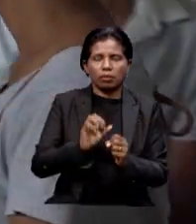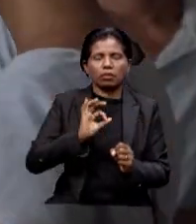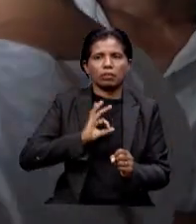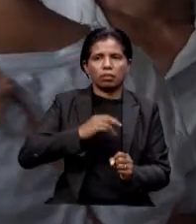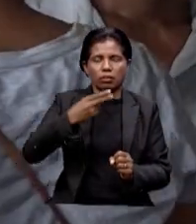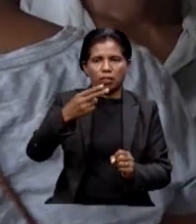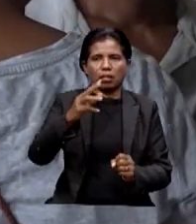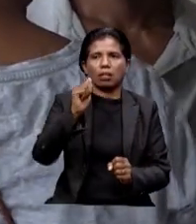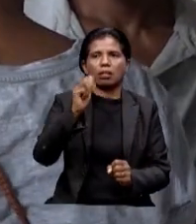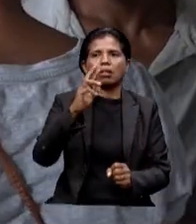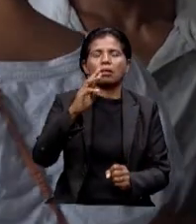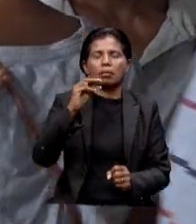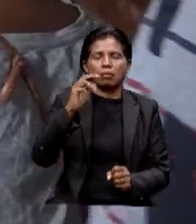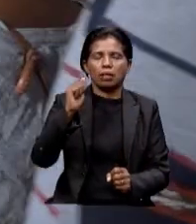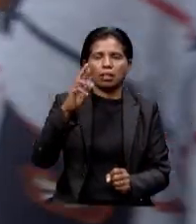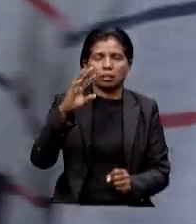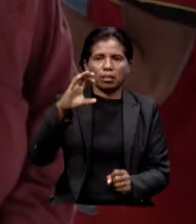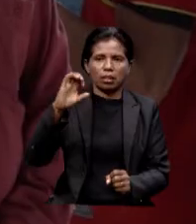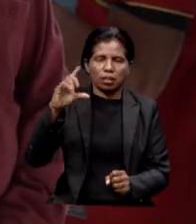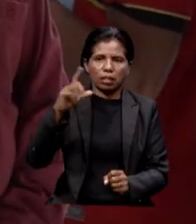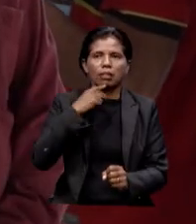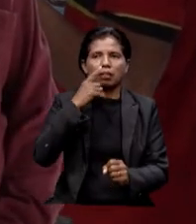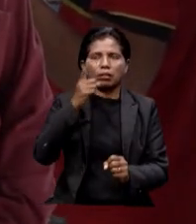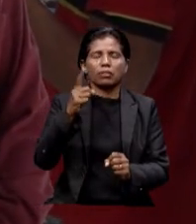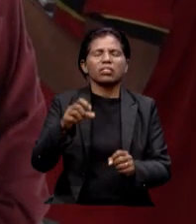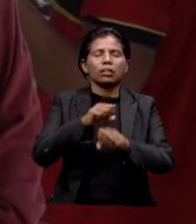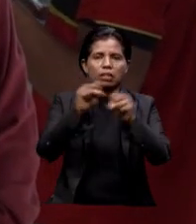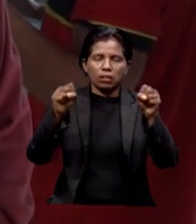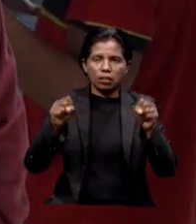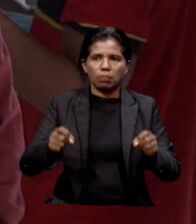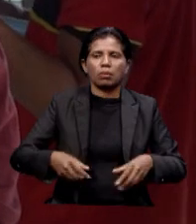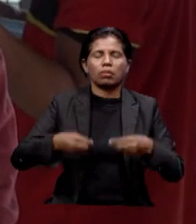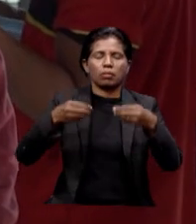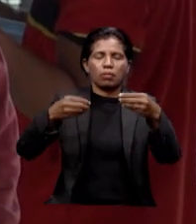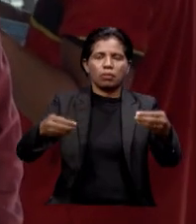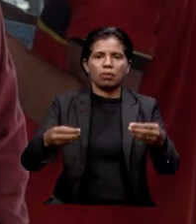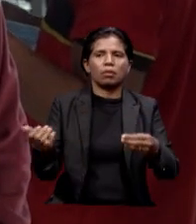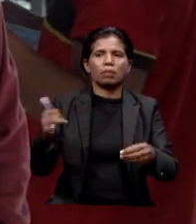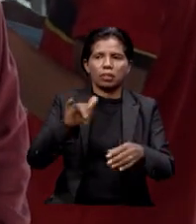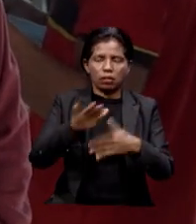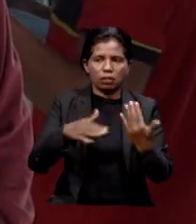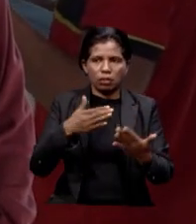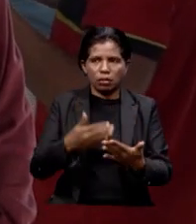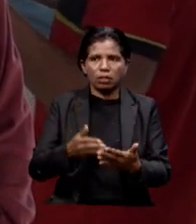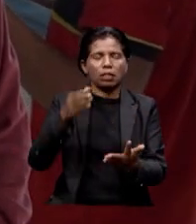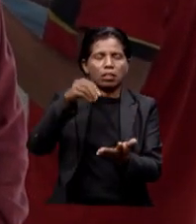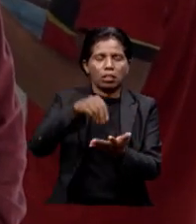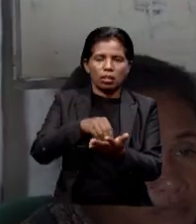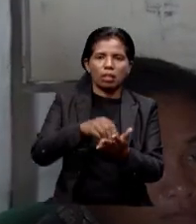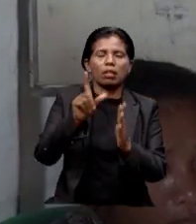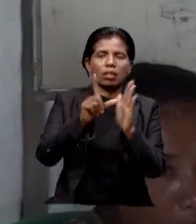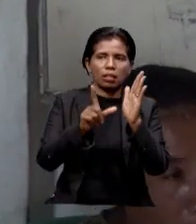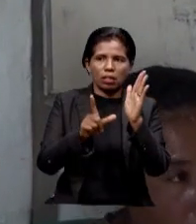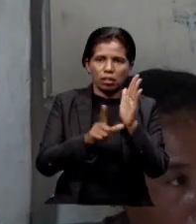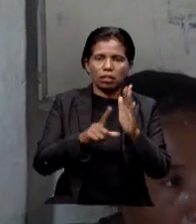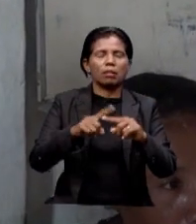Marcelino Soares declara lista reclamação ne ho sistema manual entrega ona ba parte relevante sira ho de hatamba ya lista eletrônica